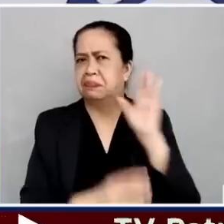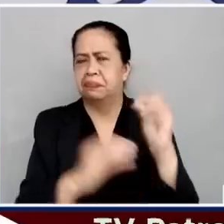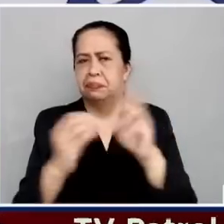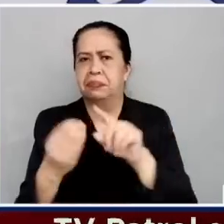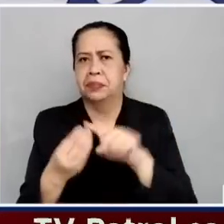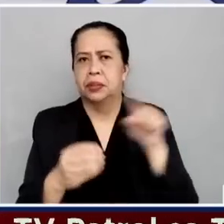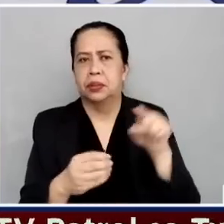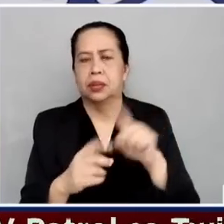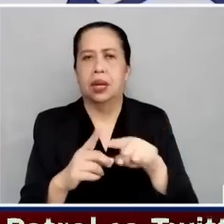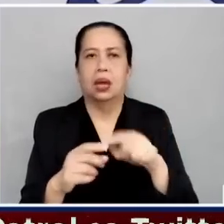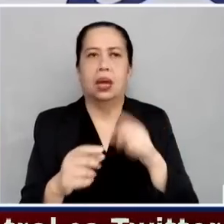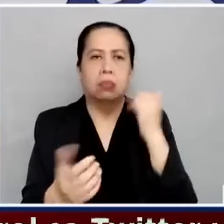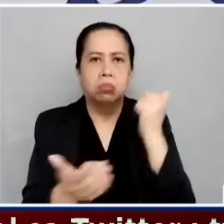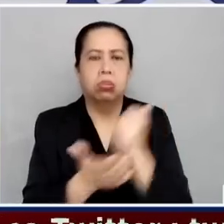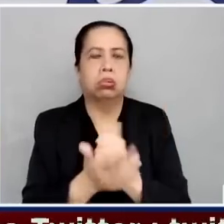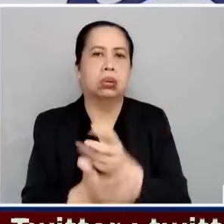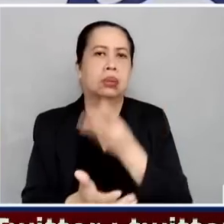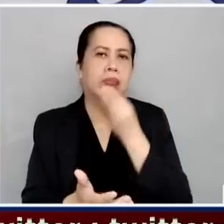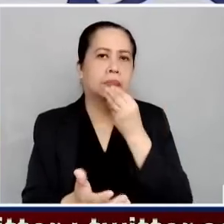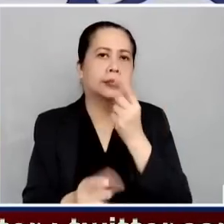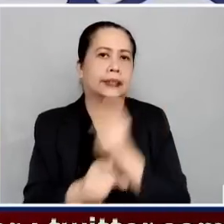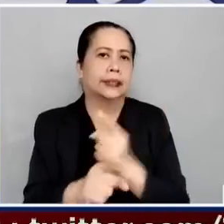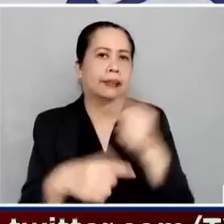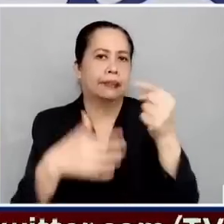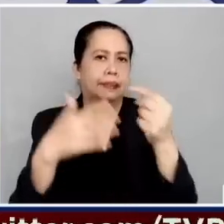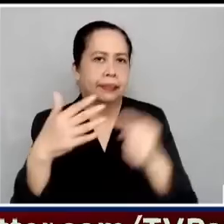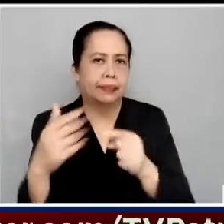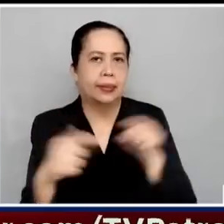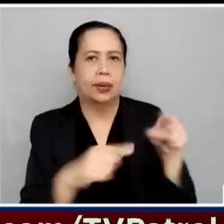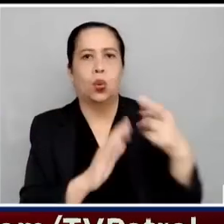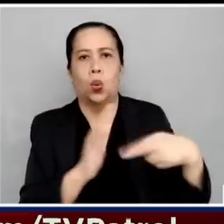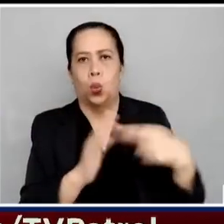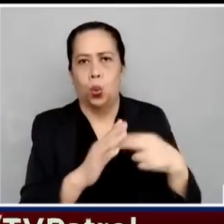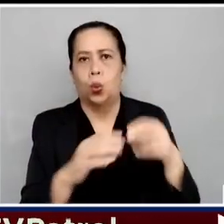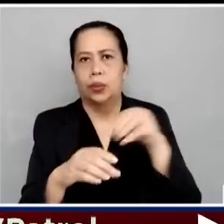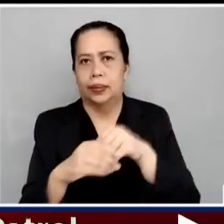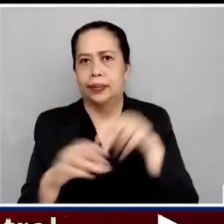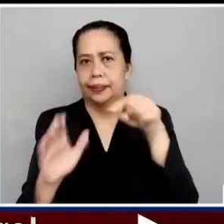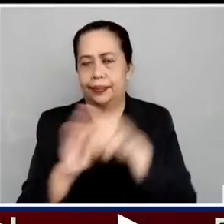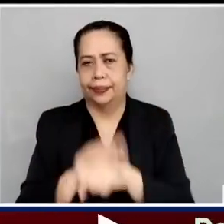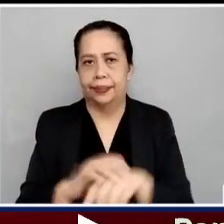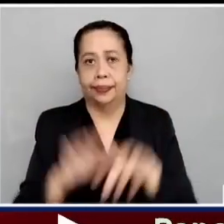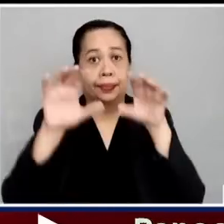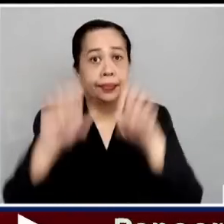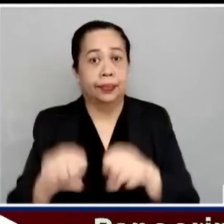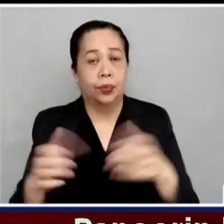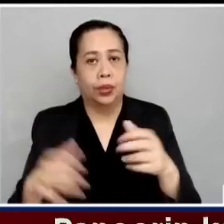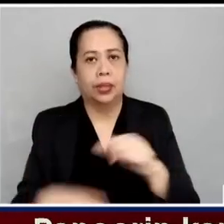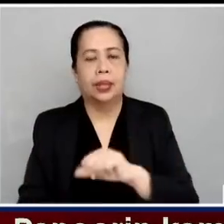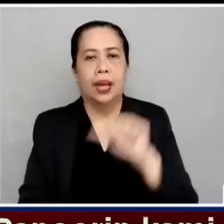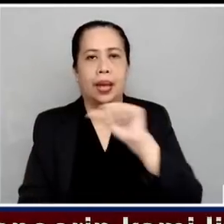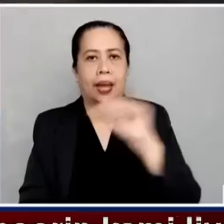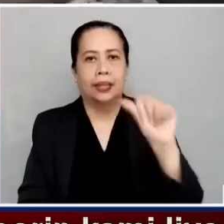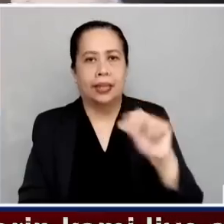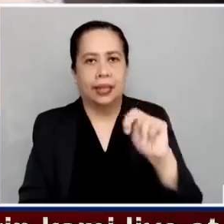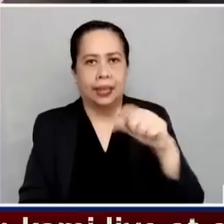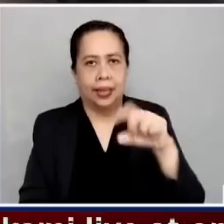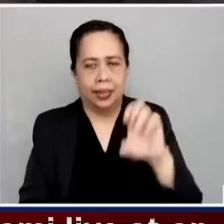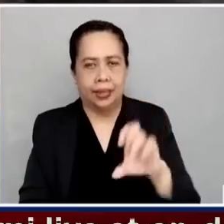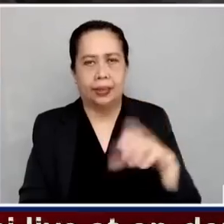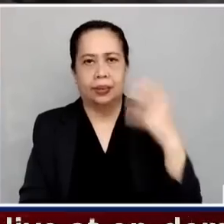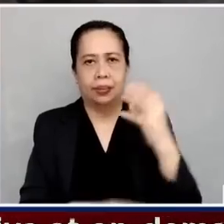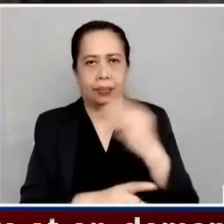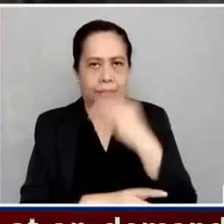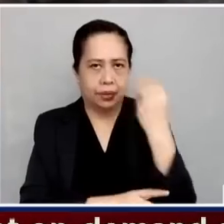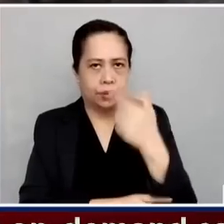it just affirmed our studies on his role here. Nahuli si Miranda sa Antique nitong March 27. Una nang